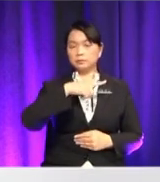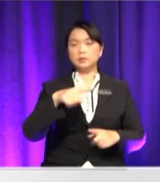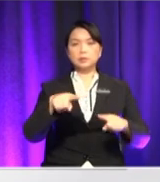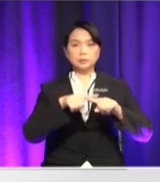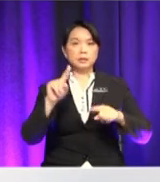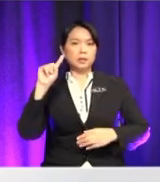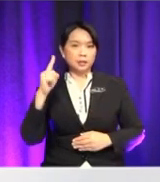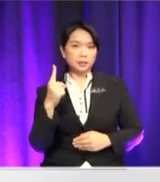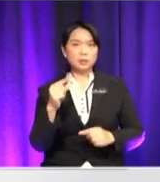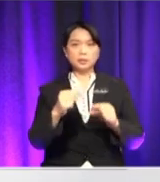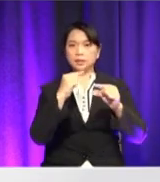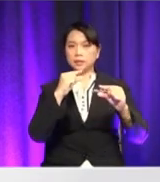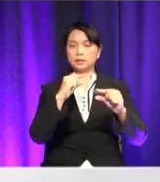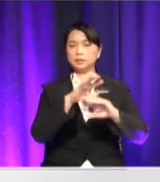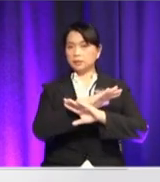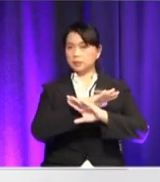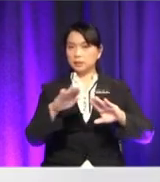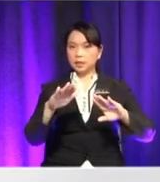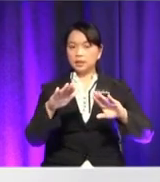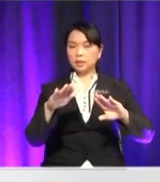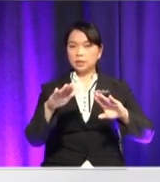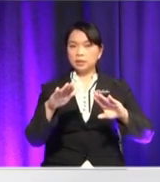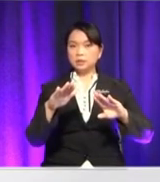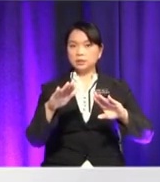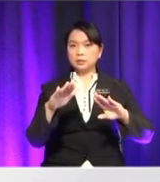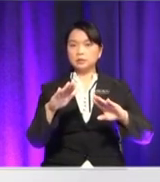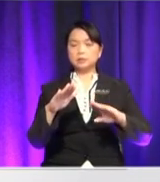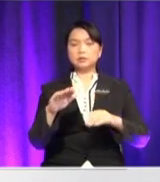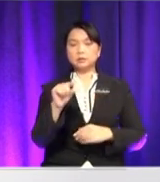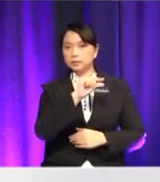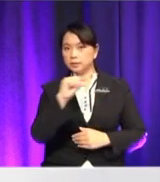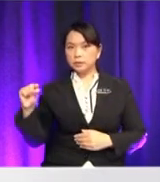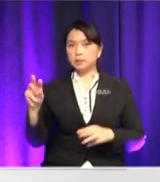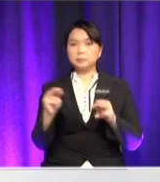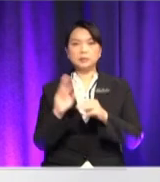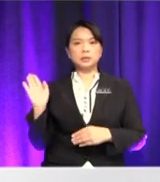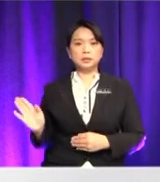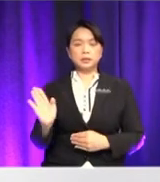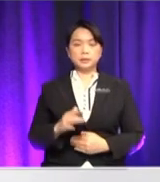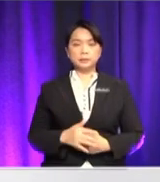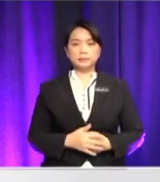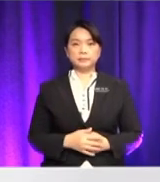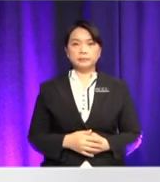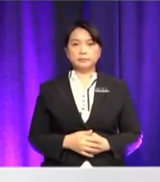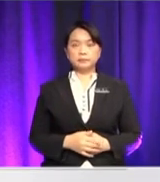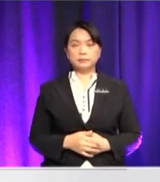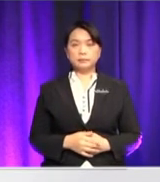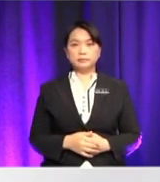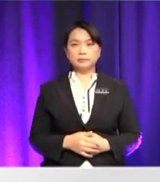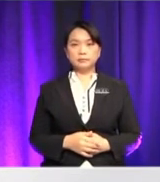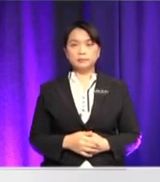tags trik yang tapi takpe kawanti Betulkah istri Messengernya urai ada-ada sedikit ah